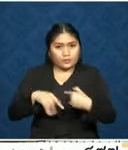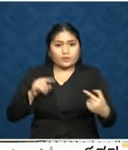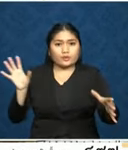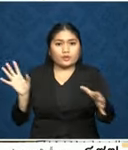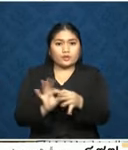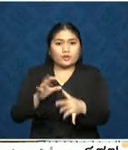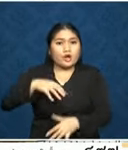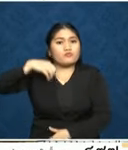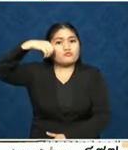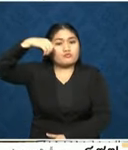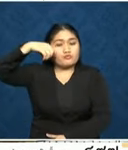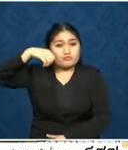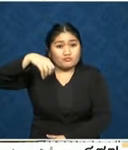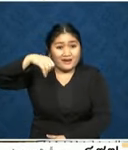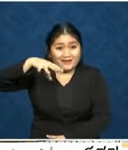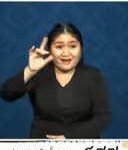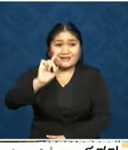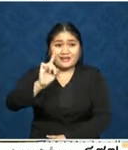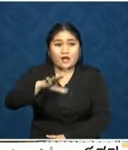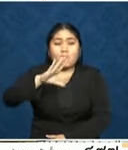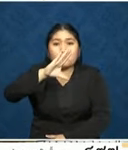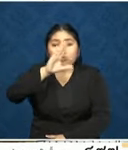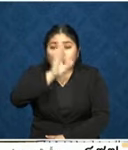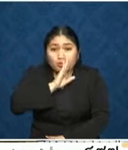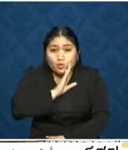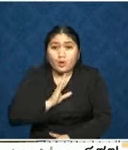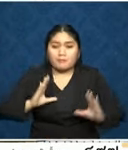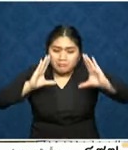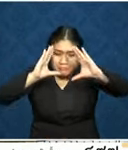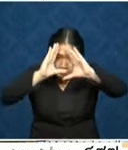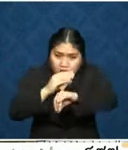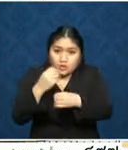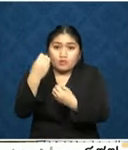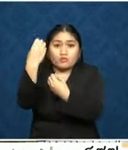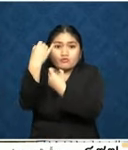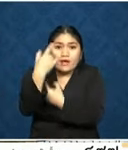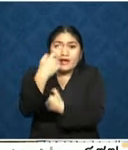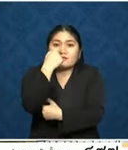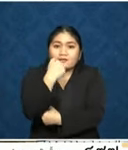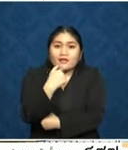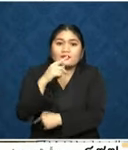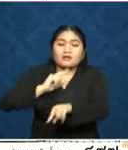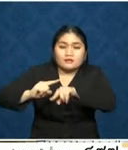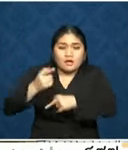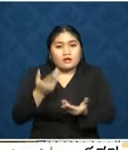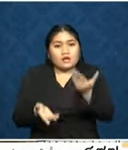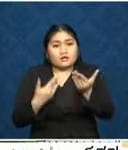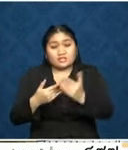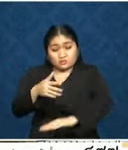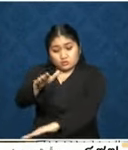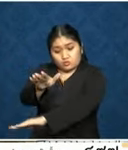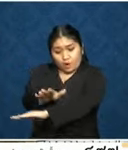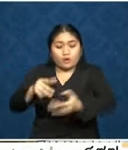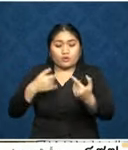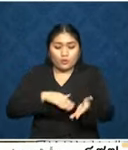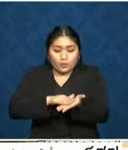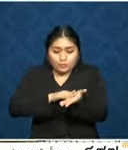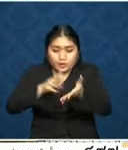กับไฟสัญญาณนะครับยามค่ำคืนไฟต่างๆในถนนเส้นนี้นะครับเป็นถนนเส้น 4เลน 4ช่องทาง